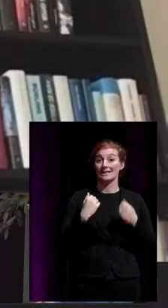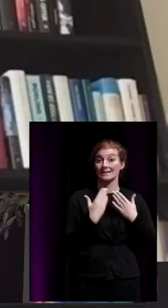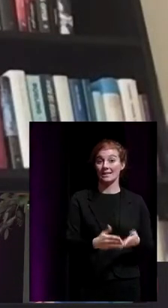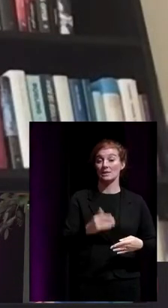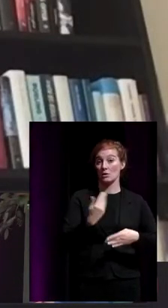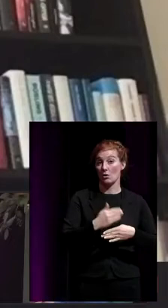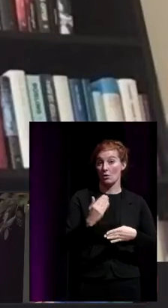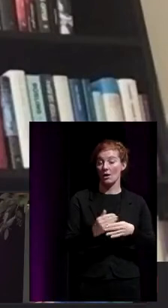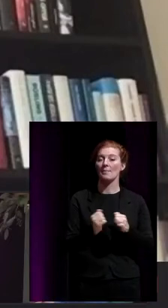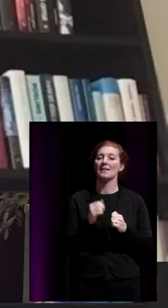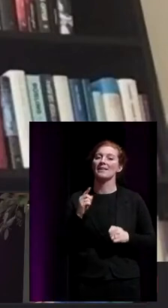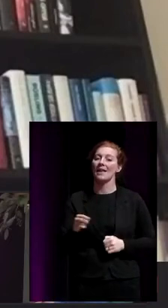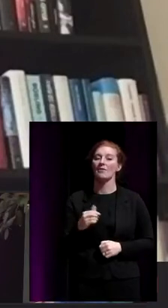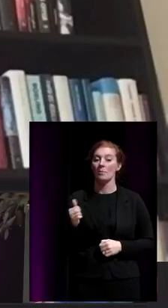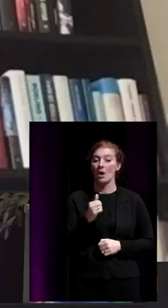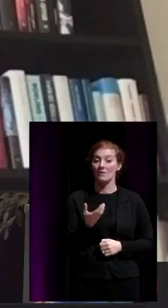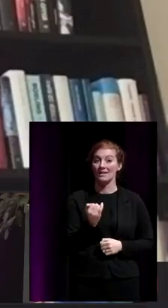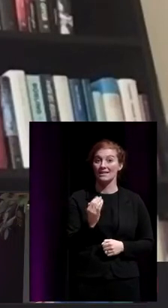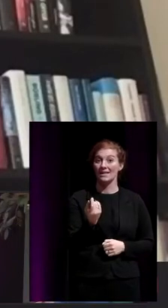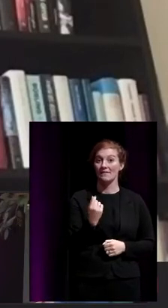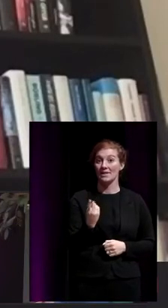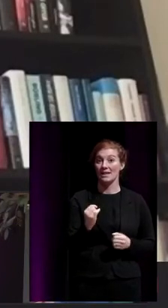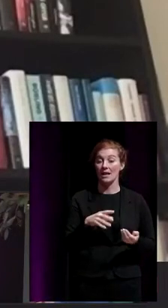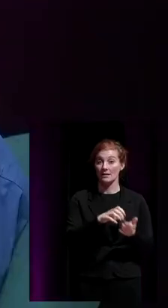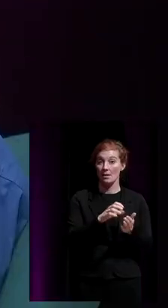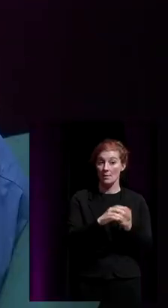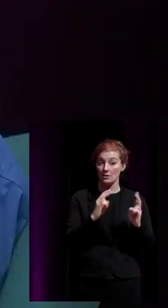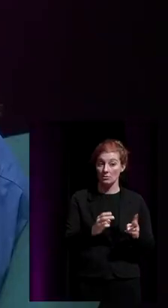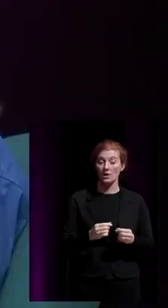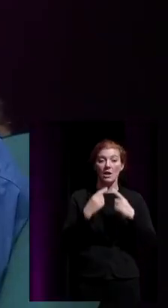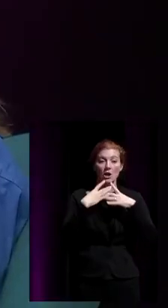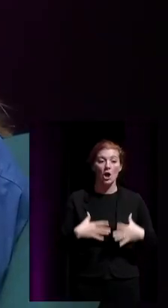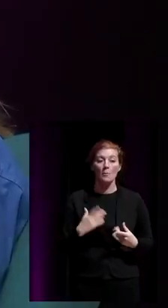samhället till. Tala om vad som brister och peka på olika lösningar. Tack.